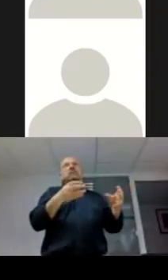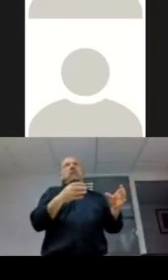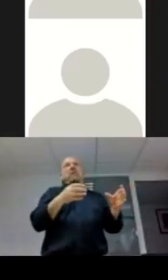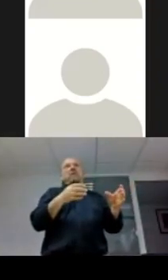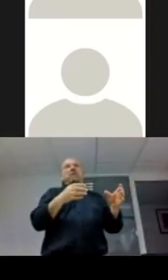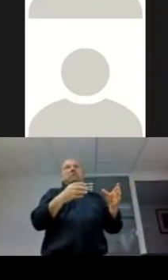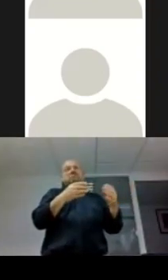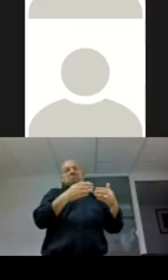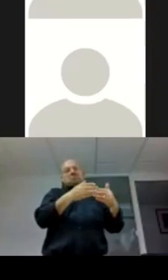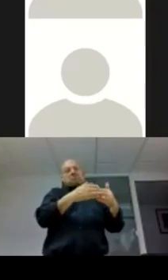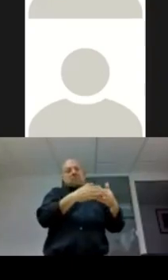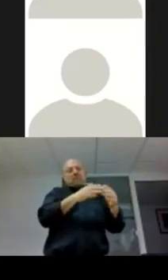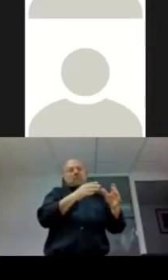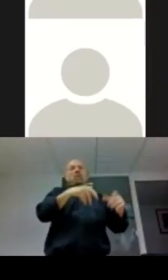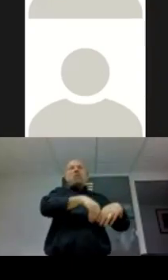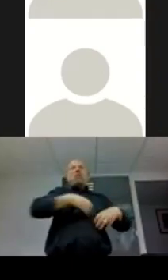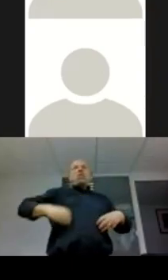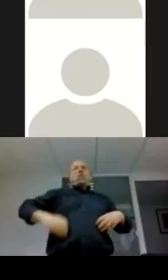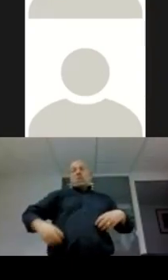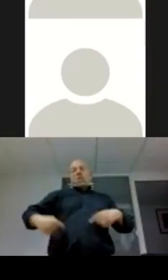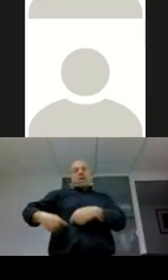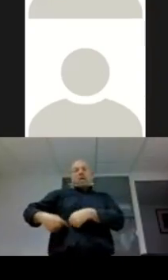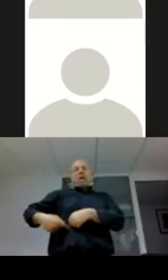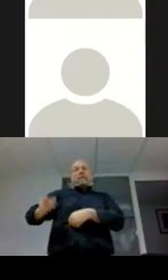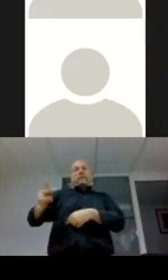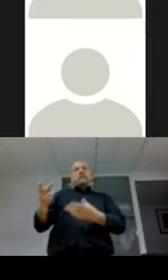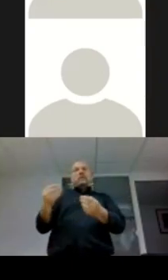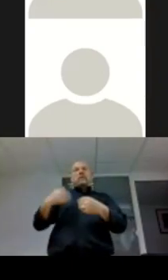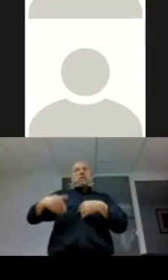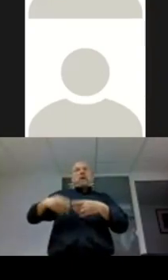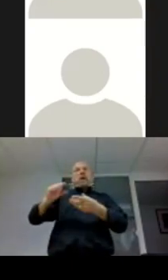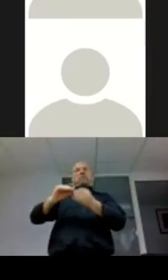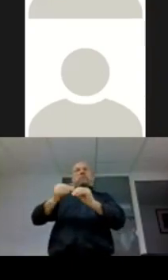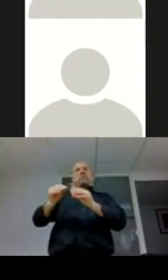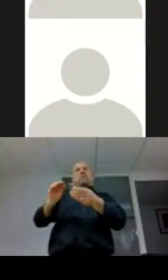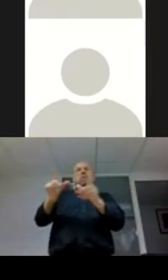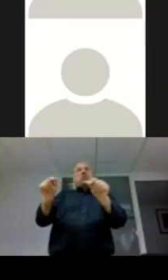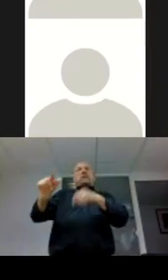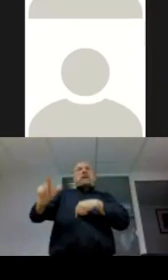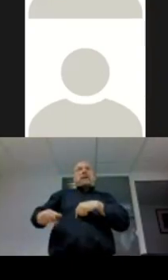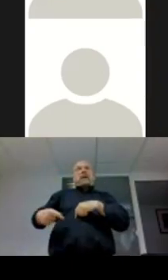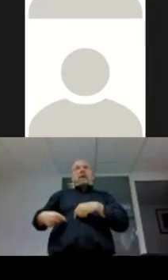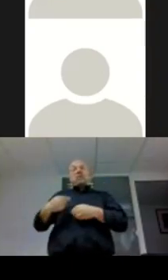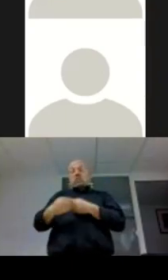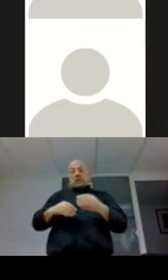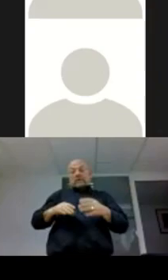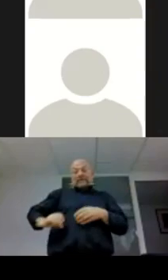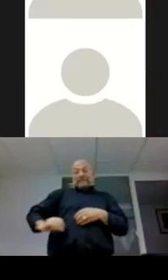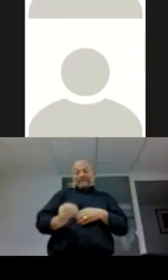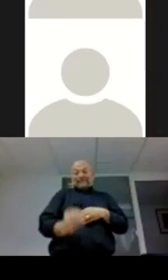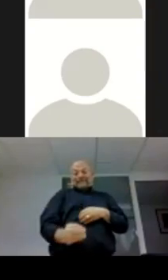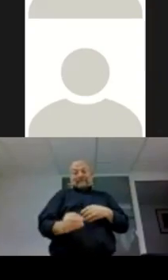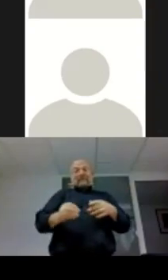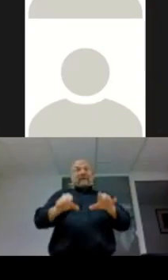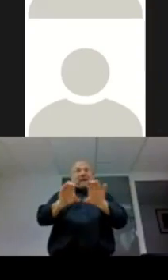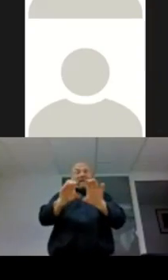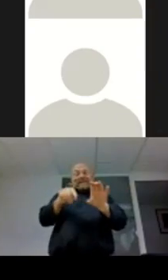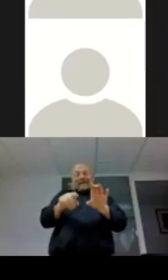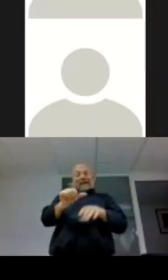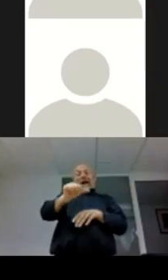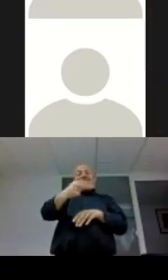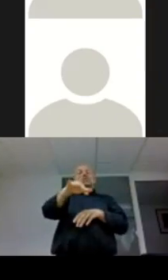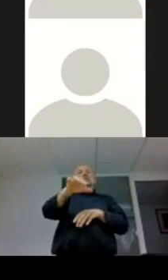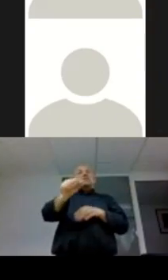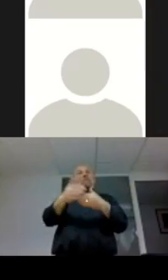de ces lésions et on voit que, grosso modo, c'est au niveau de la partie droite du côlon et de la partie terminale, c'est-à-dire le